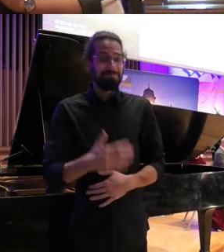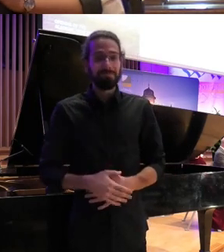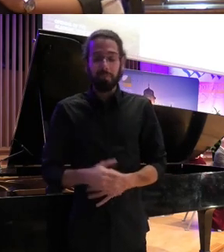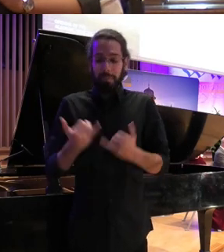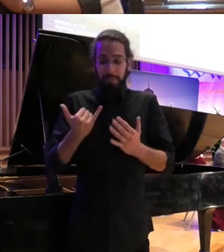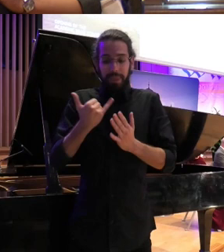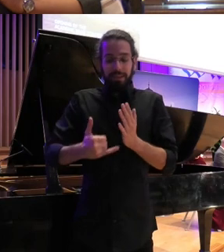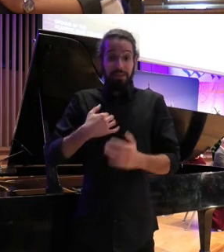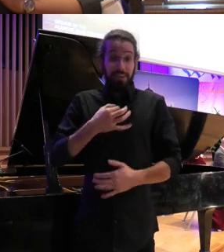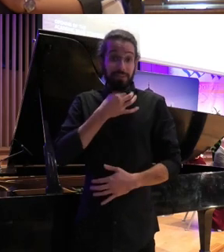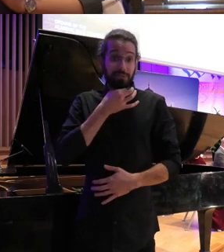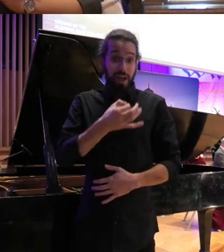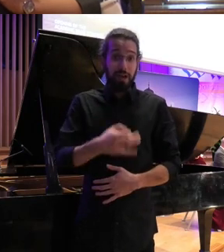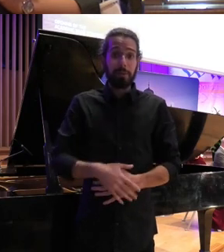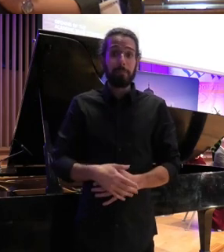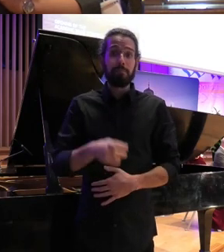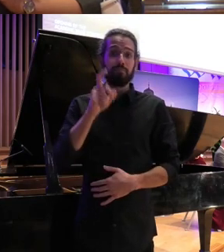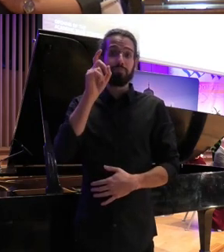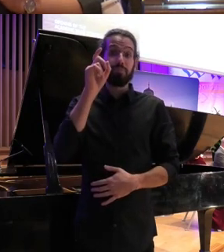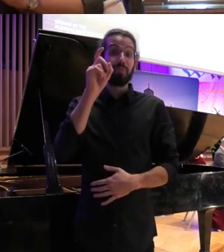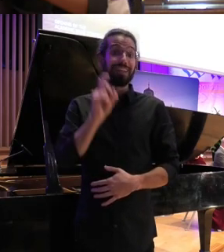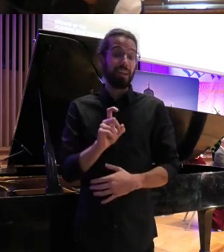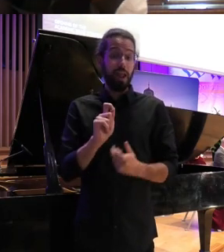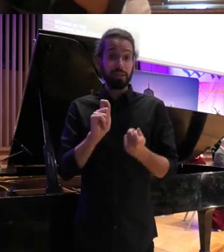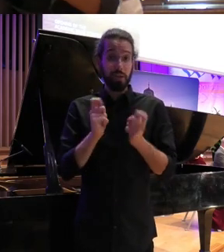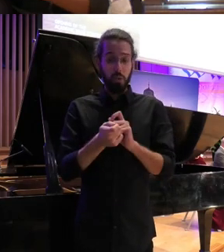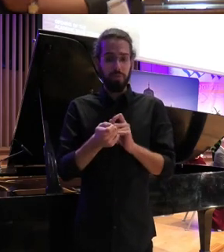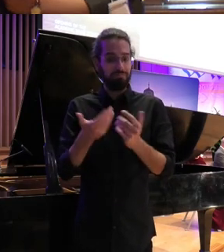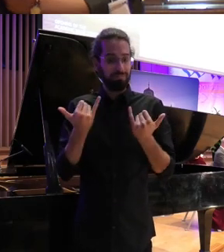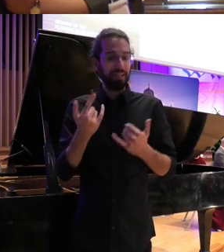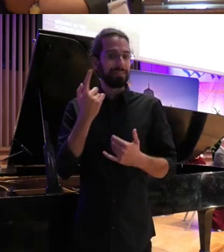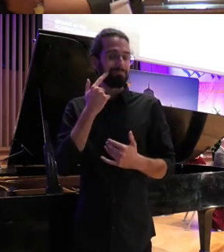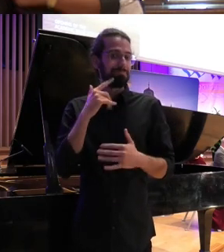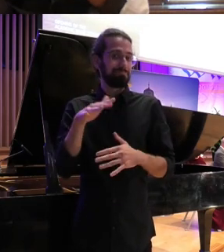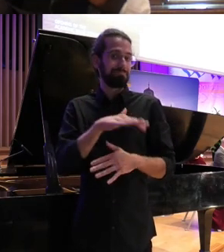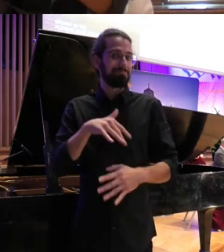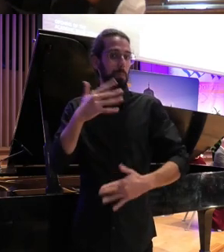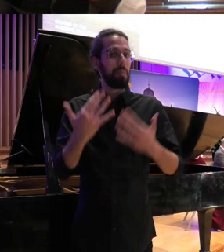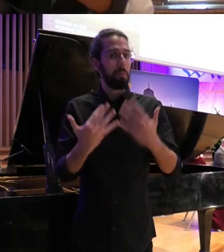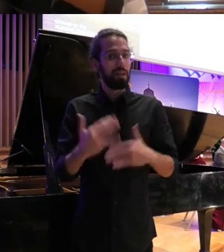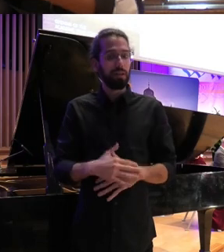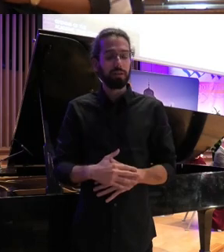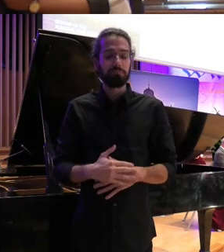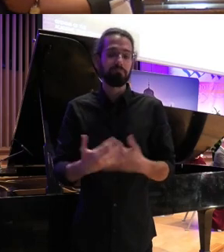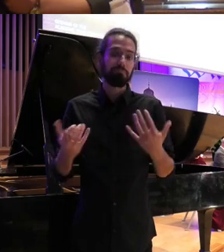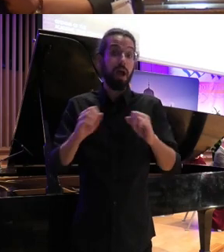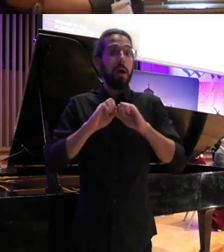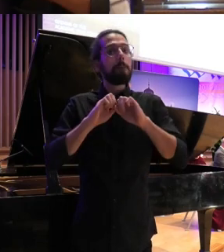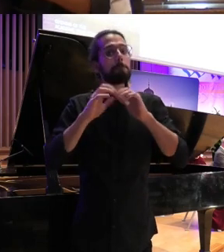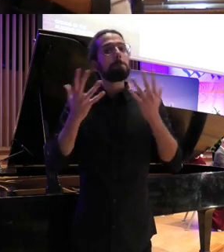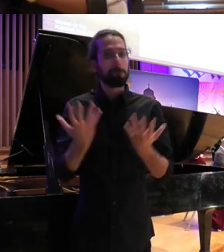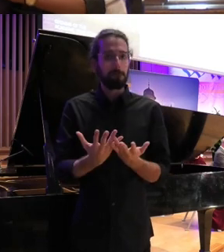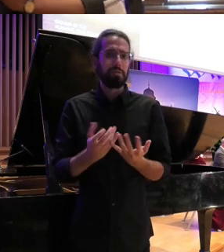Frage bezieht sich auf Digitalisierung im Bereich der Mathematik. Wir haben ja jetzt gerade in Zeiten der Pandemie viel, viel Digitales